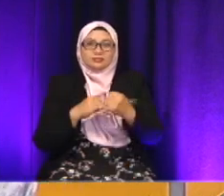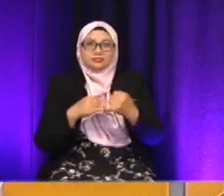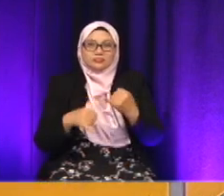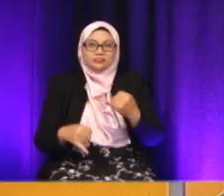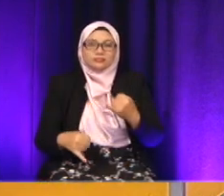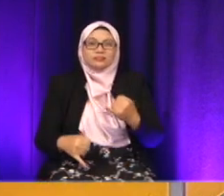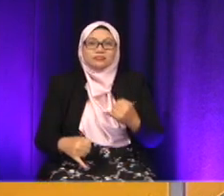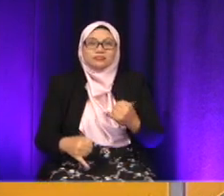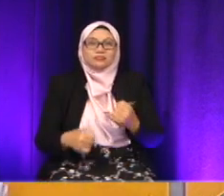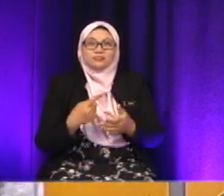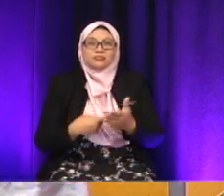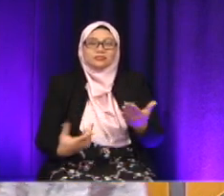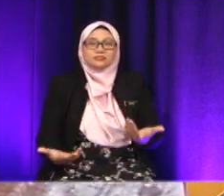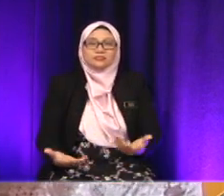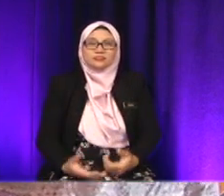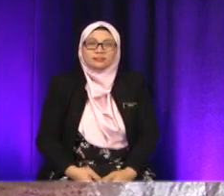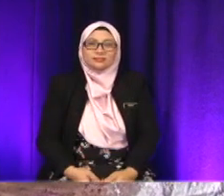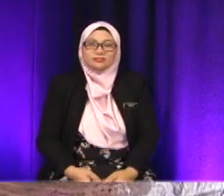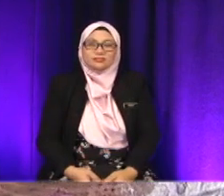apa dia